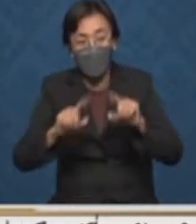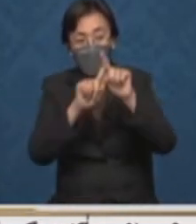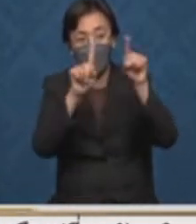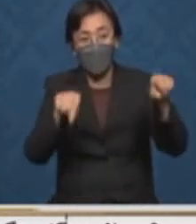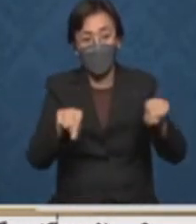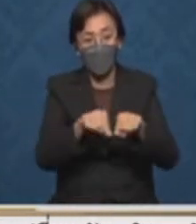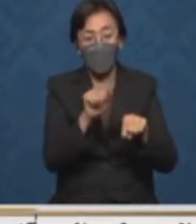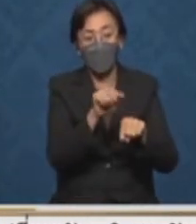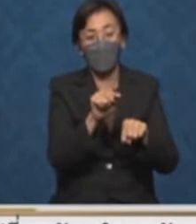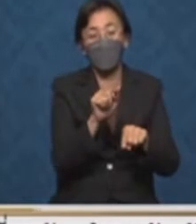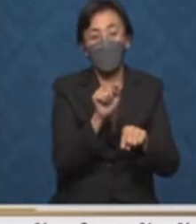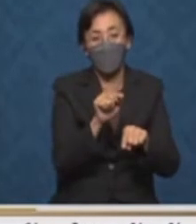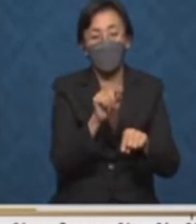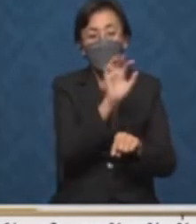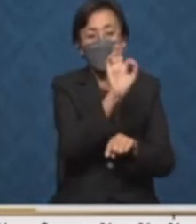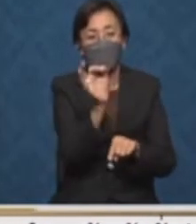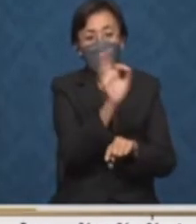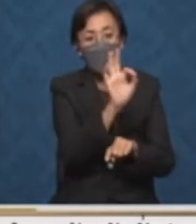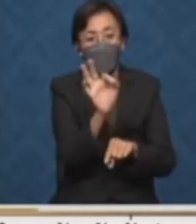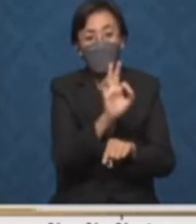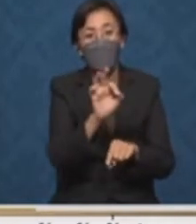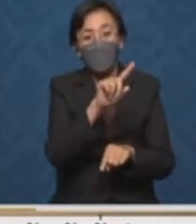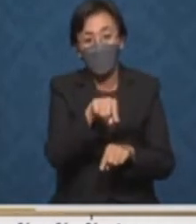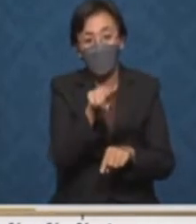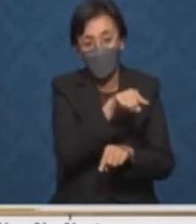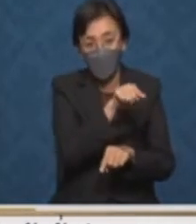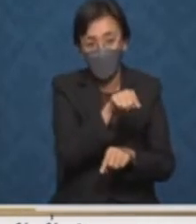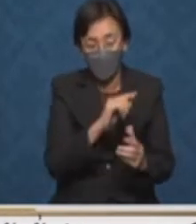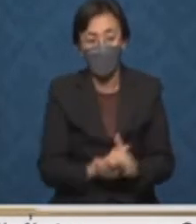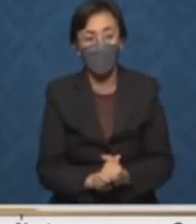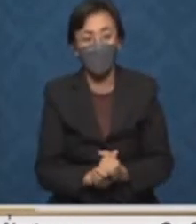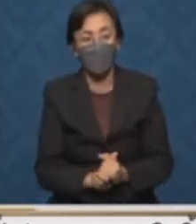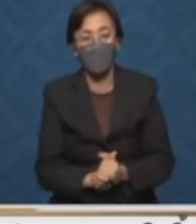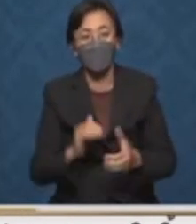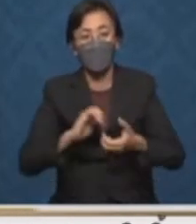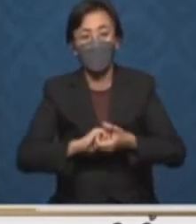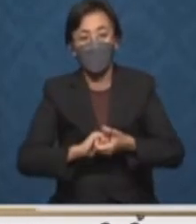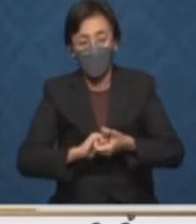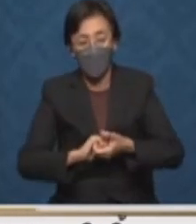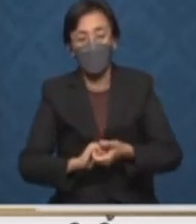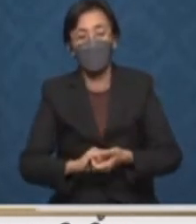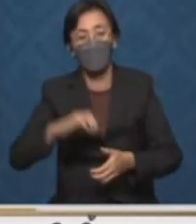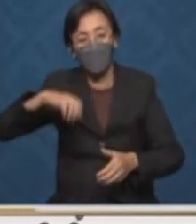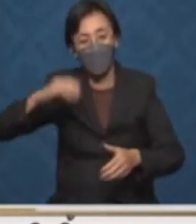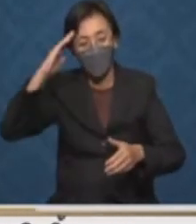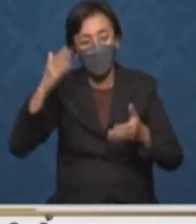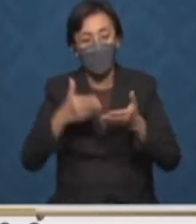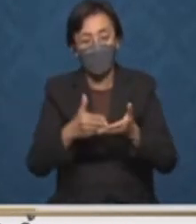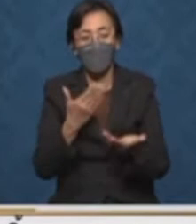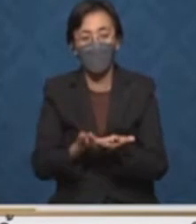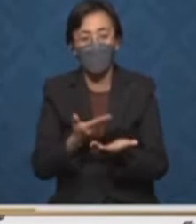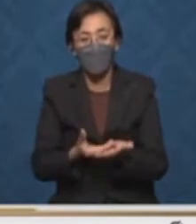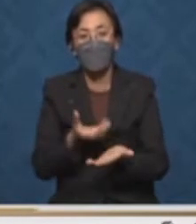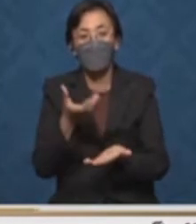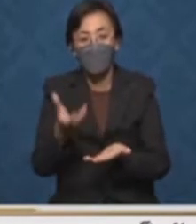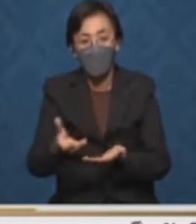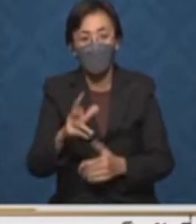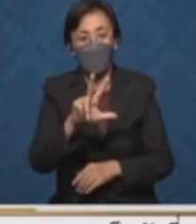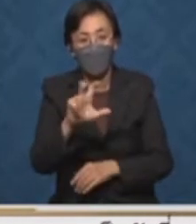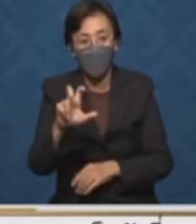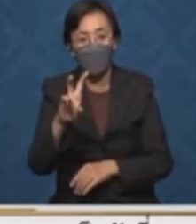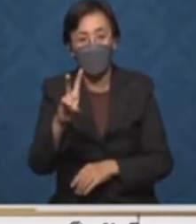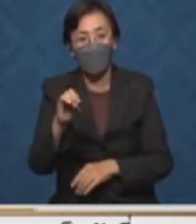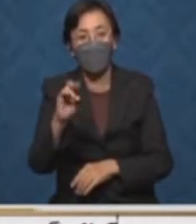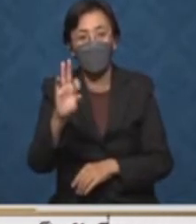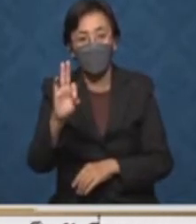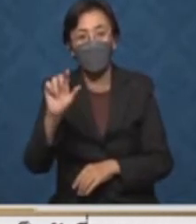าษาอังกฤษเนี่ยผมขออนุญาตแปลครับท่านประธานฮะสัญญาเนี่ยระบุให้กองทัพเรือเนี่ยชำระเงินนะครับ379